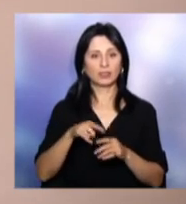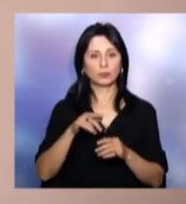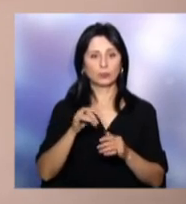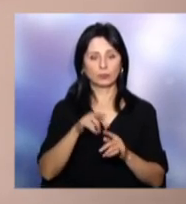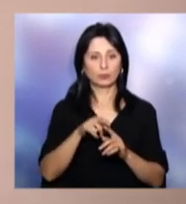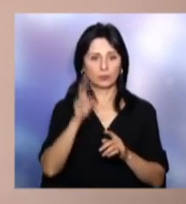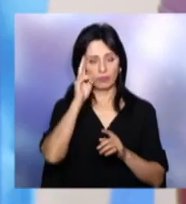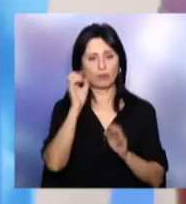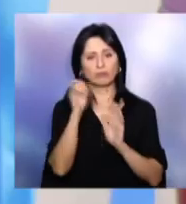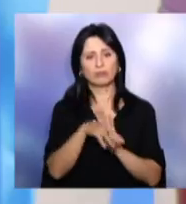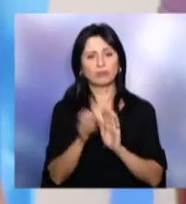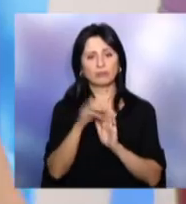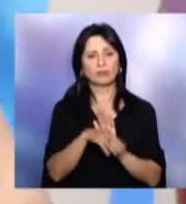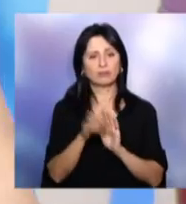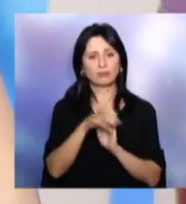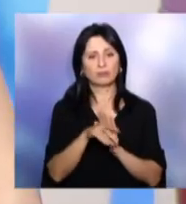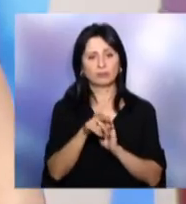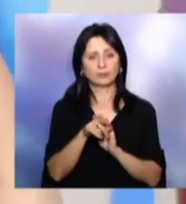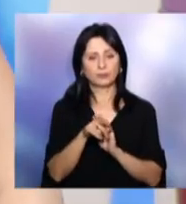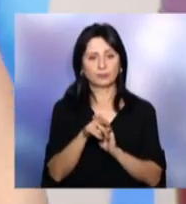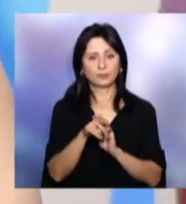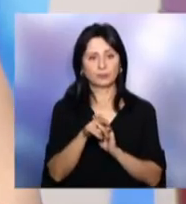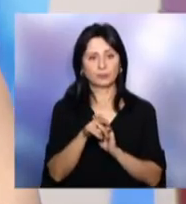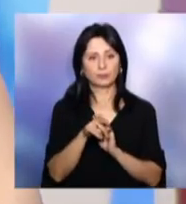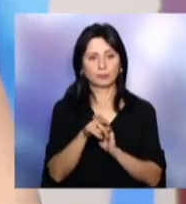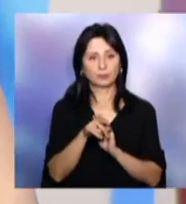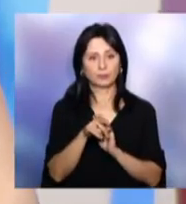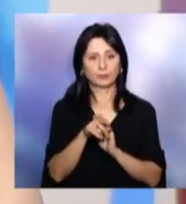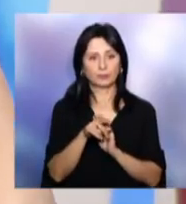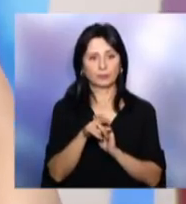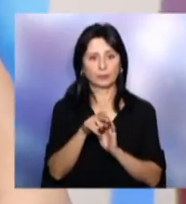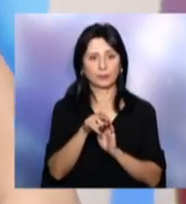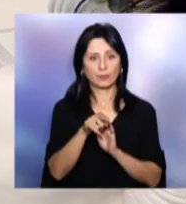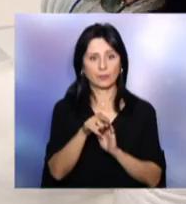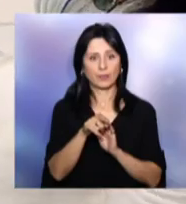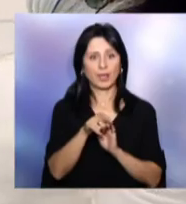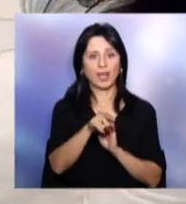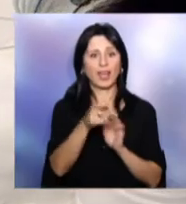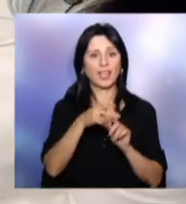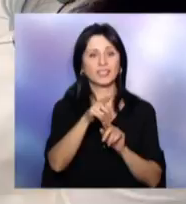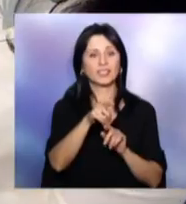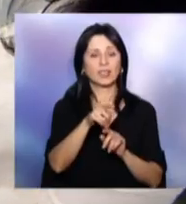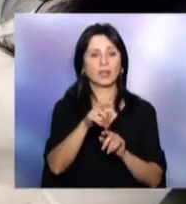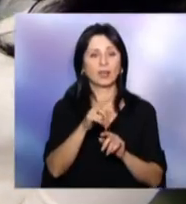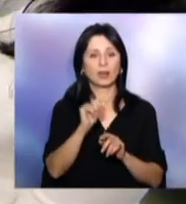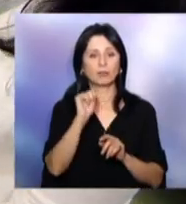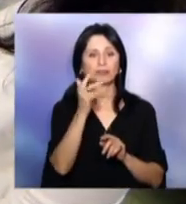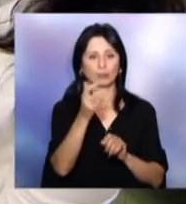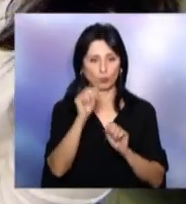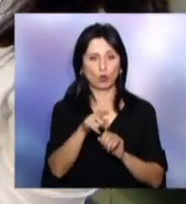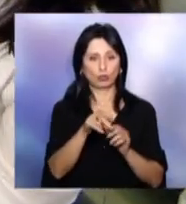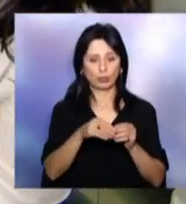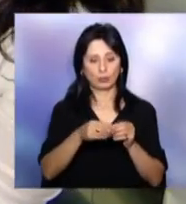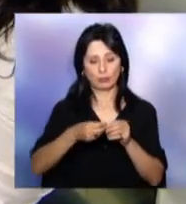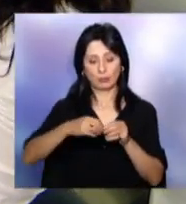ხდება ფეკალური მასების გადმოსვლა. ჩვენ ახლა ამ წუთას მოვარგეთ ესეთი დრენირებადი ჩანთა, რომელიც იხსნება და წეღან როგორც აღნიშნე, შეიძლება